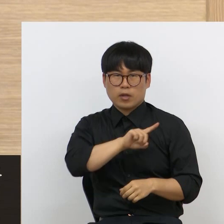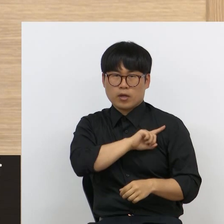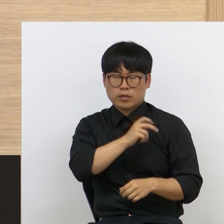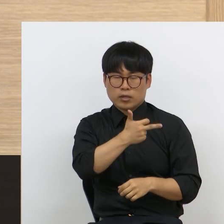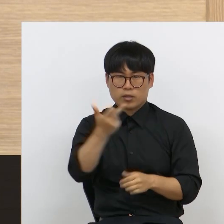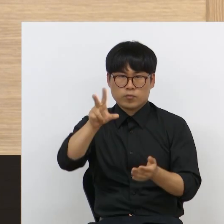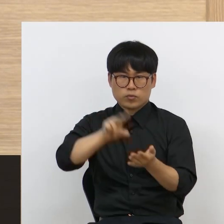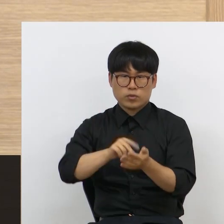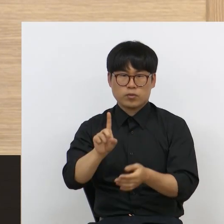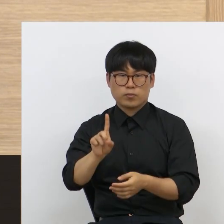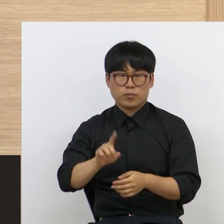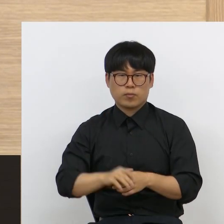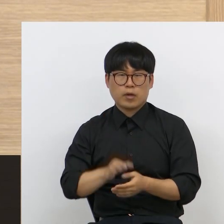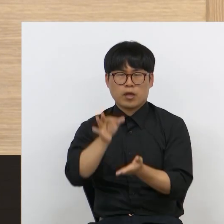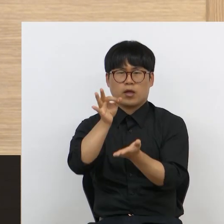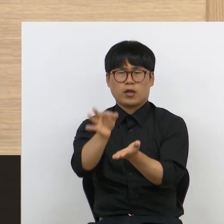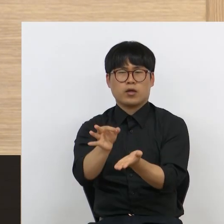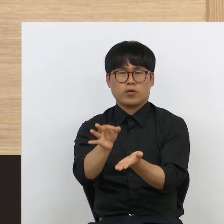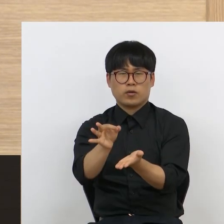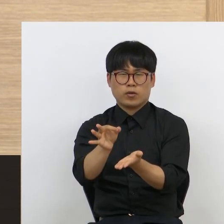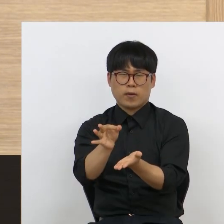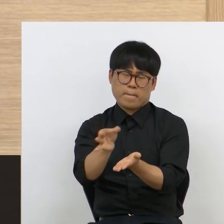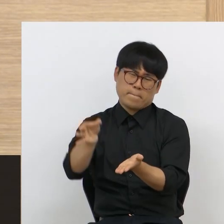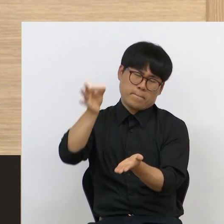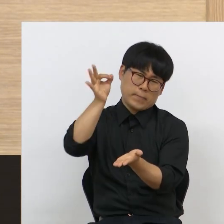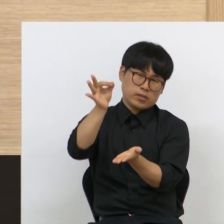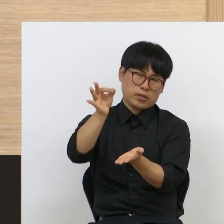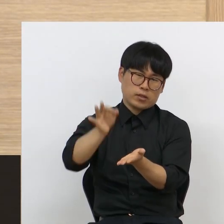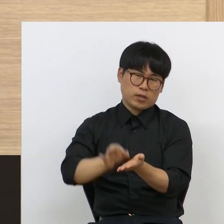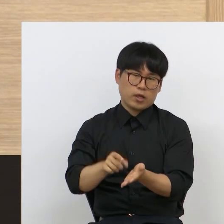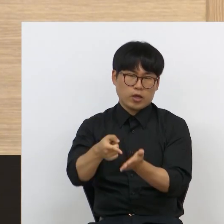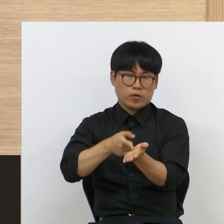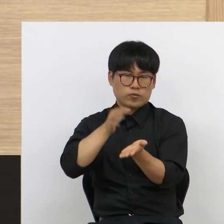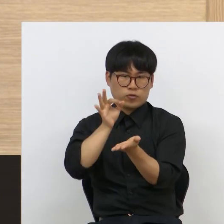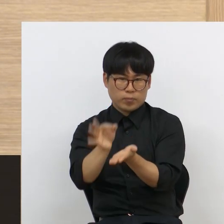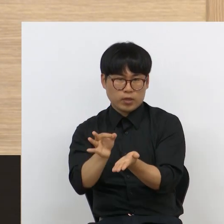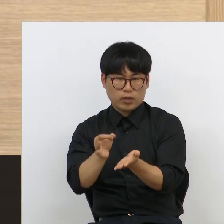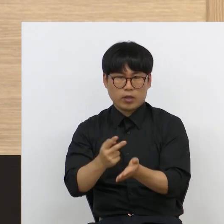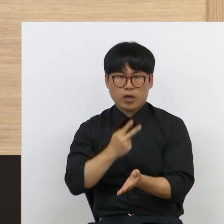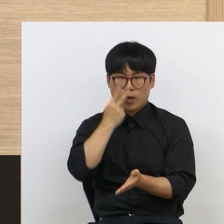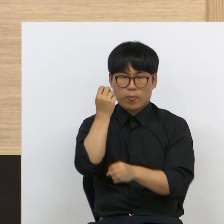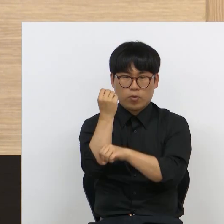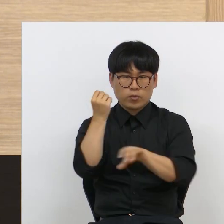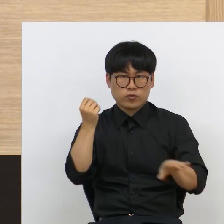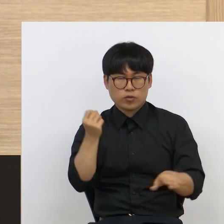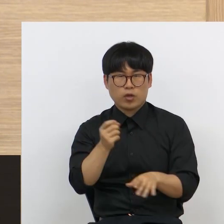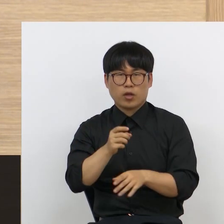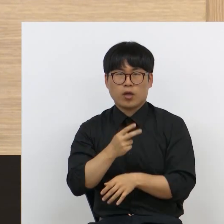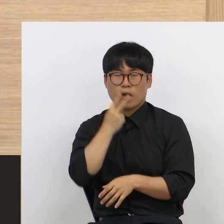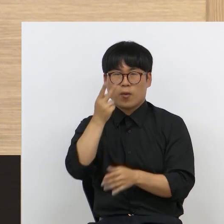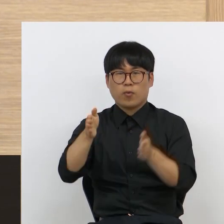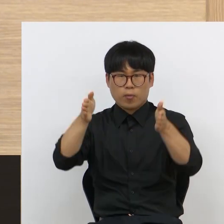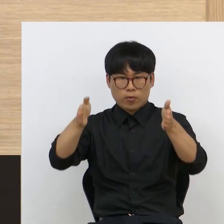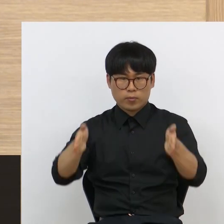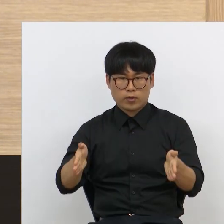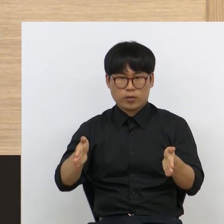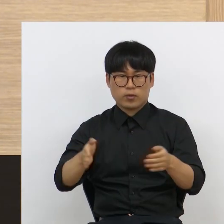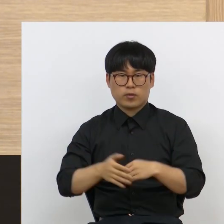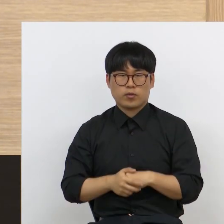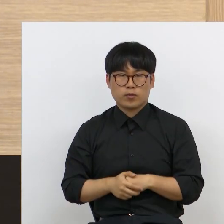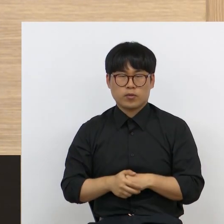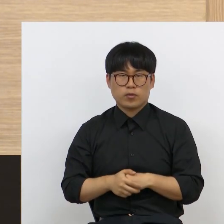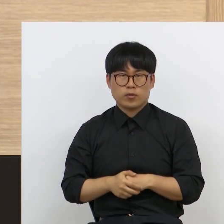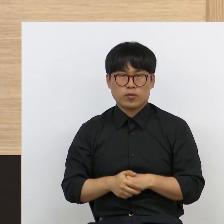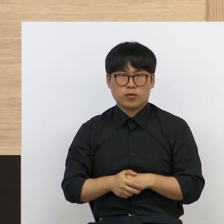문제는 결국 가격이 아직 비싸죠. 수술비가 들죠. 보험 기준에 따라서 보험 범위가 정해지는데 우리가